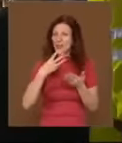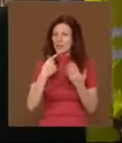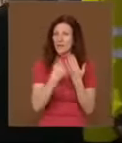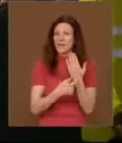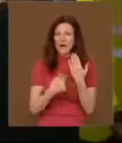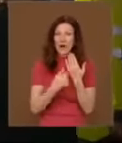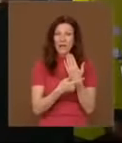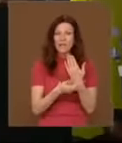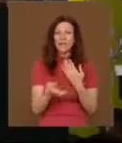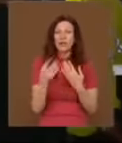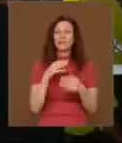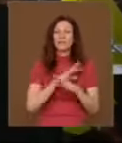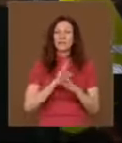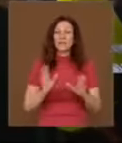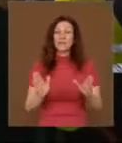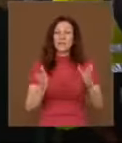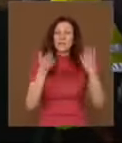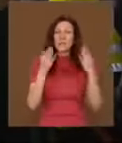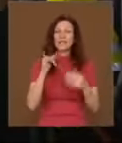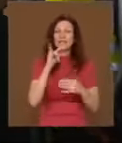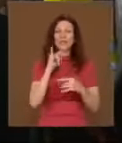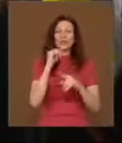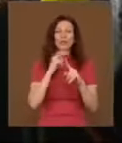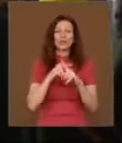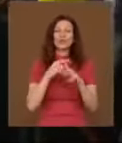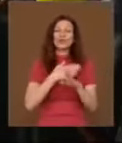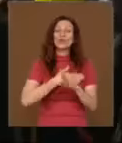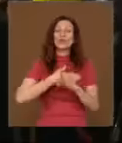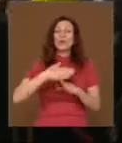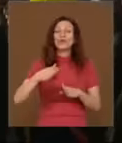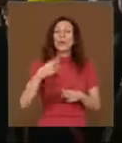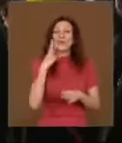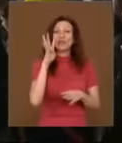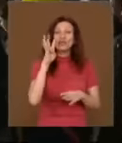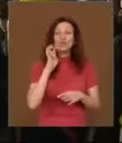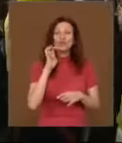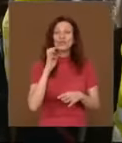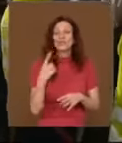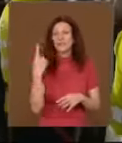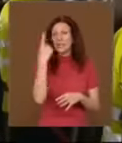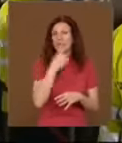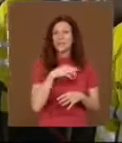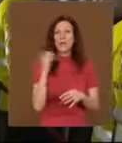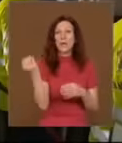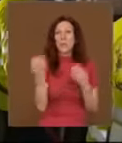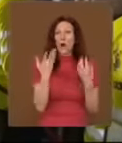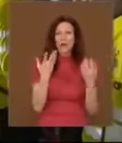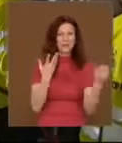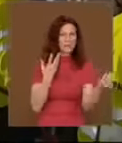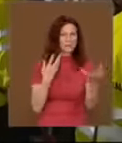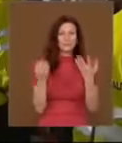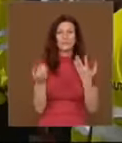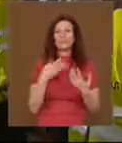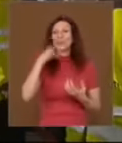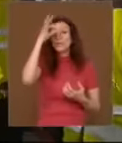след своето възкресение Исус Христос в продължение на 40 дни се е явявал на своите ученици,